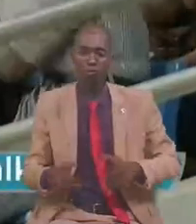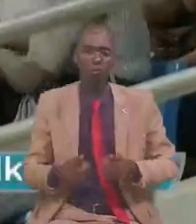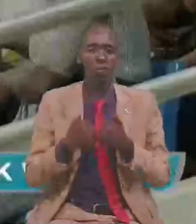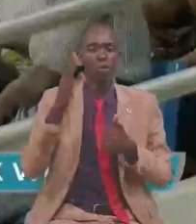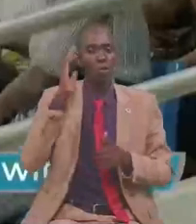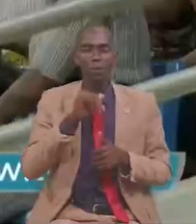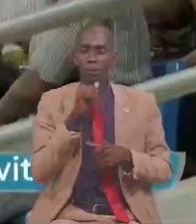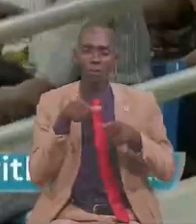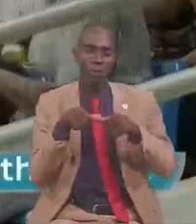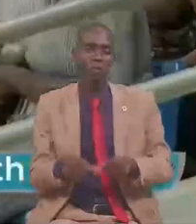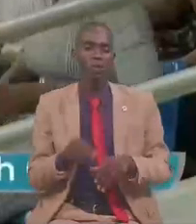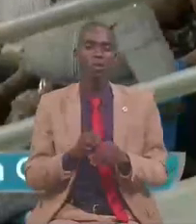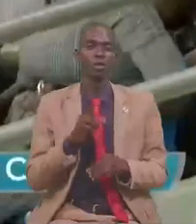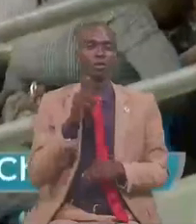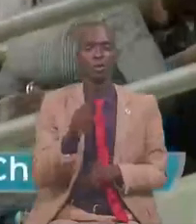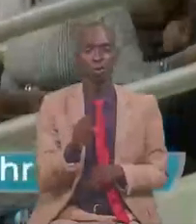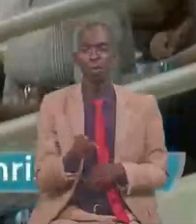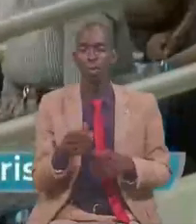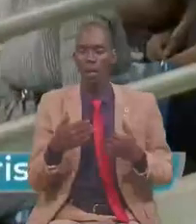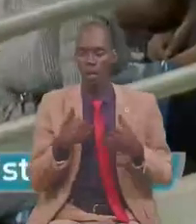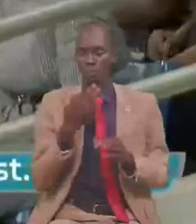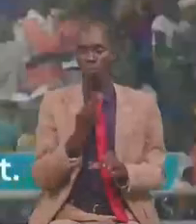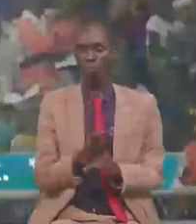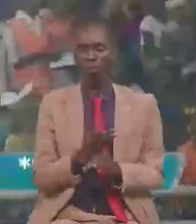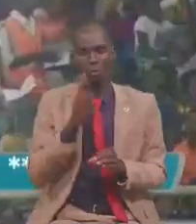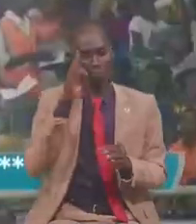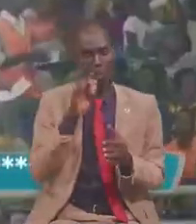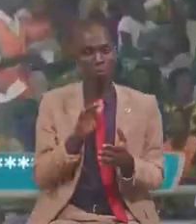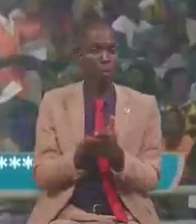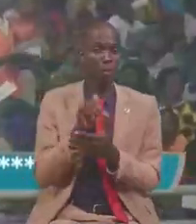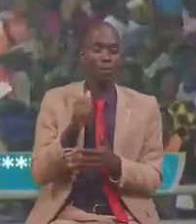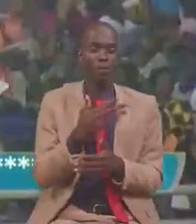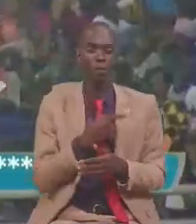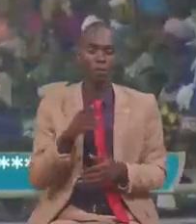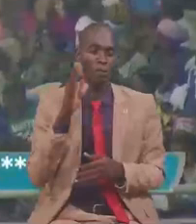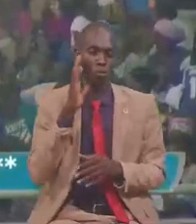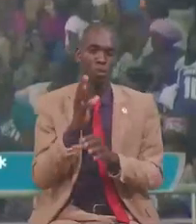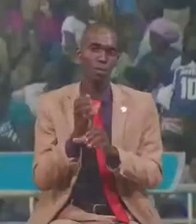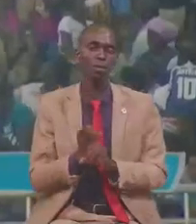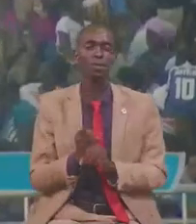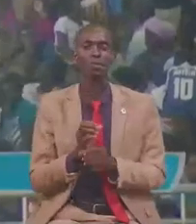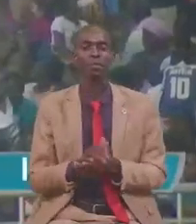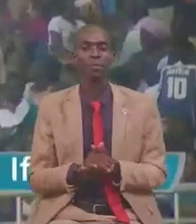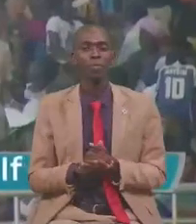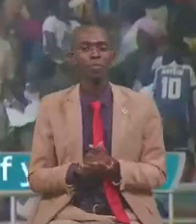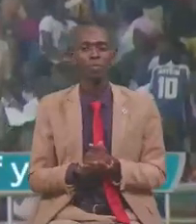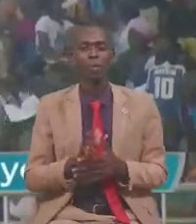seront guéris. Ayez foi en Dieu, comme vous avez reçu la parole de Dieu, croyez, vous allez recevoir ce